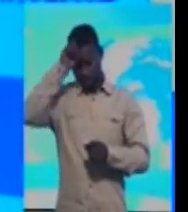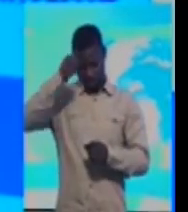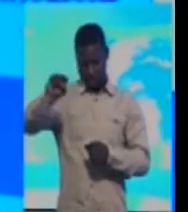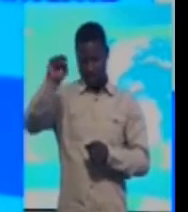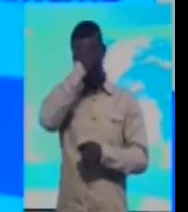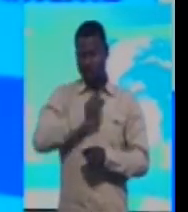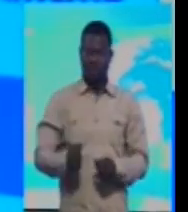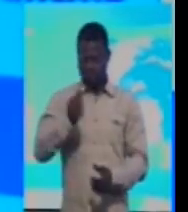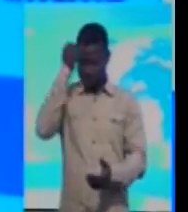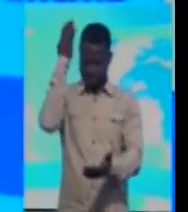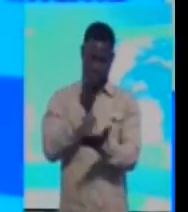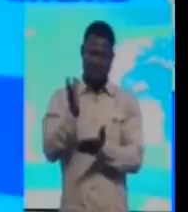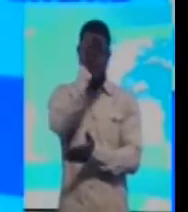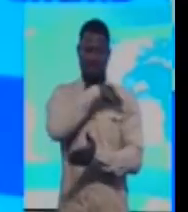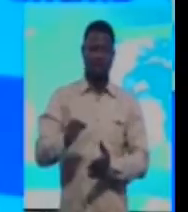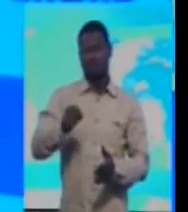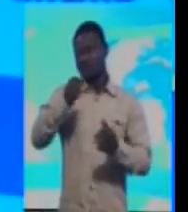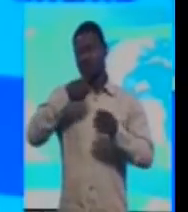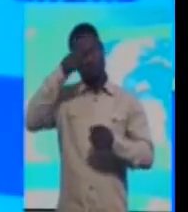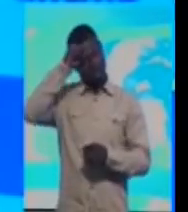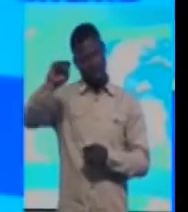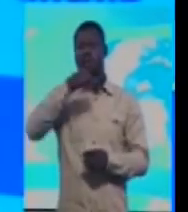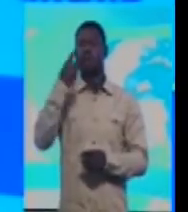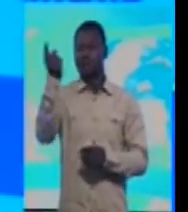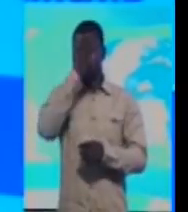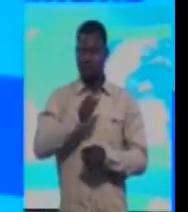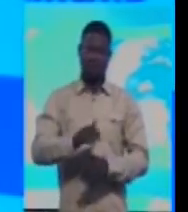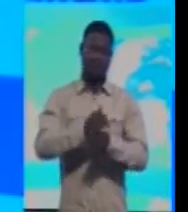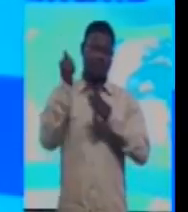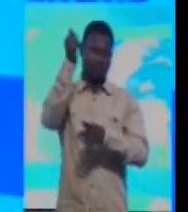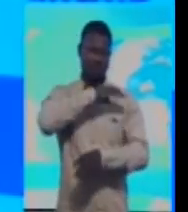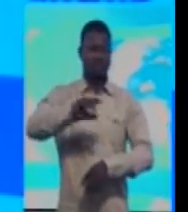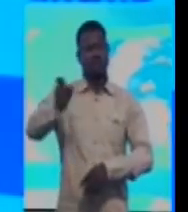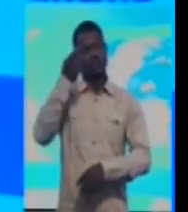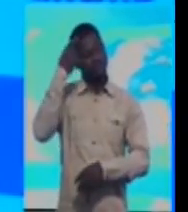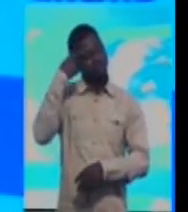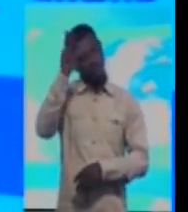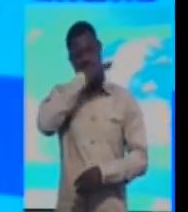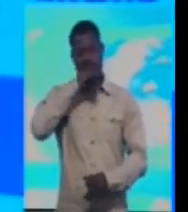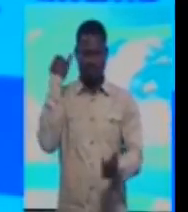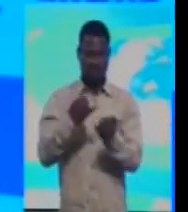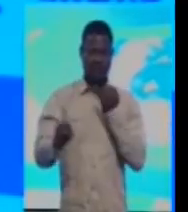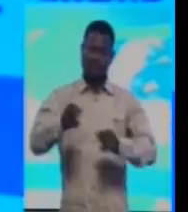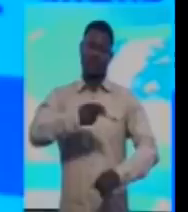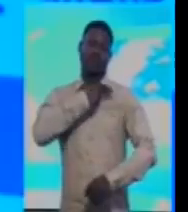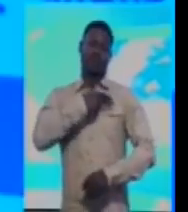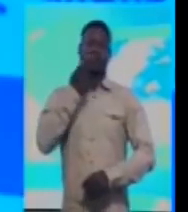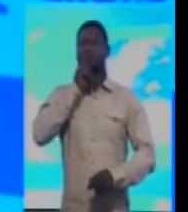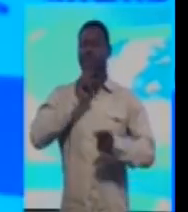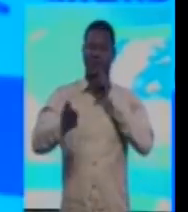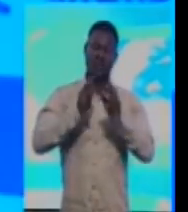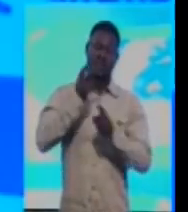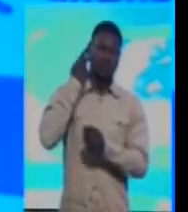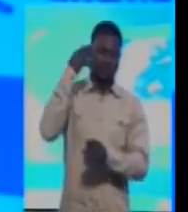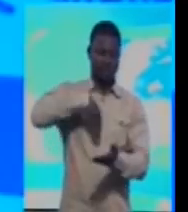de grève. Elle dit faire confiance au gouvernement pour une issue heureuse des négociations. Voyons les détails